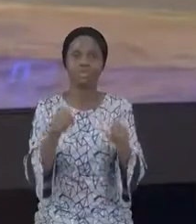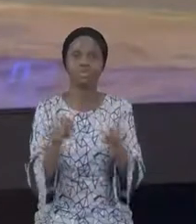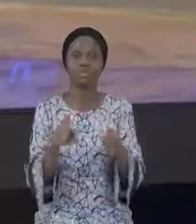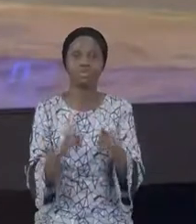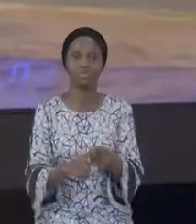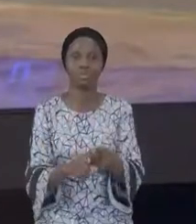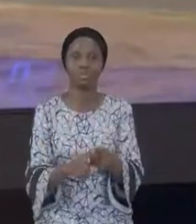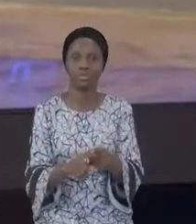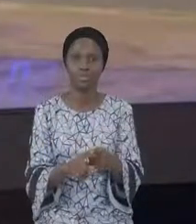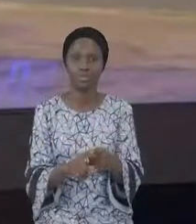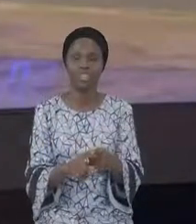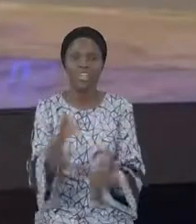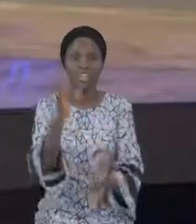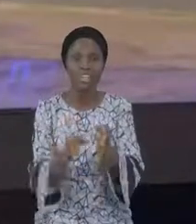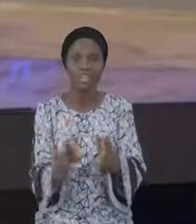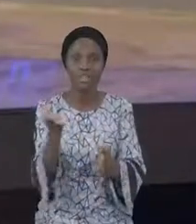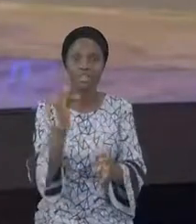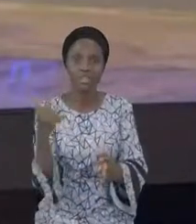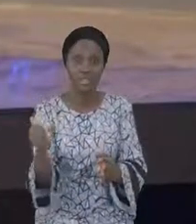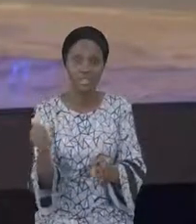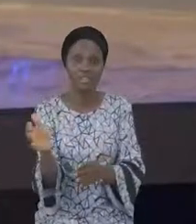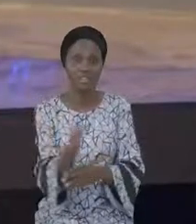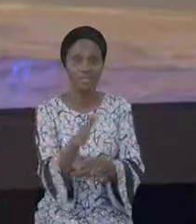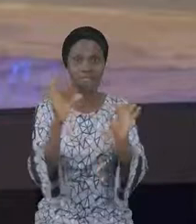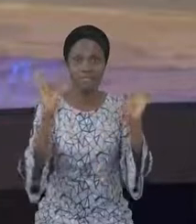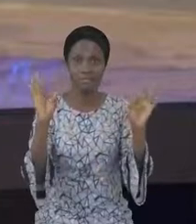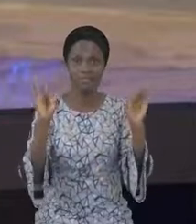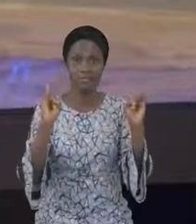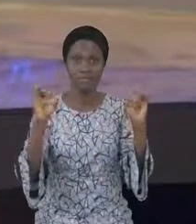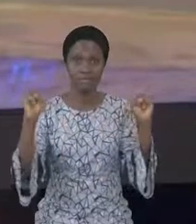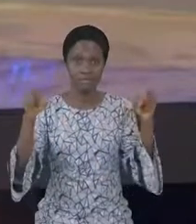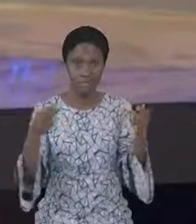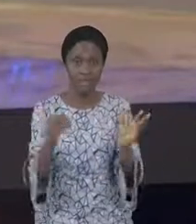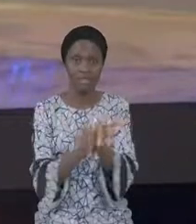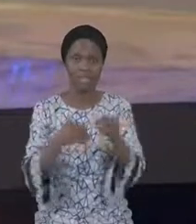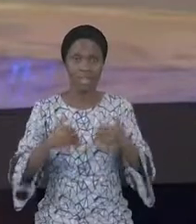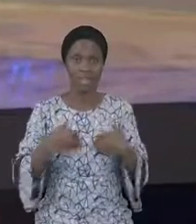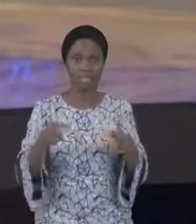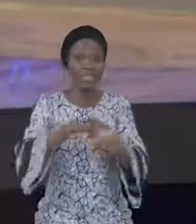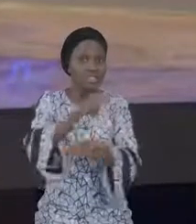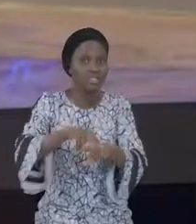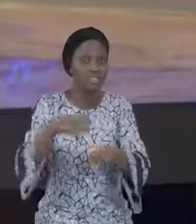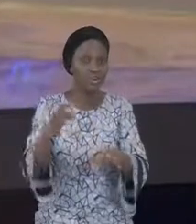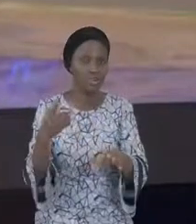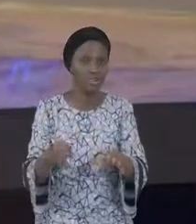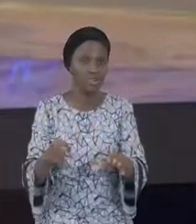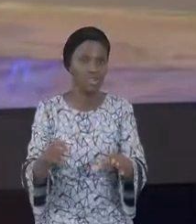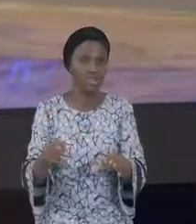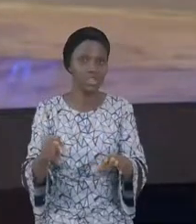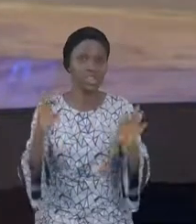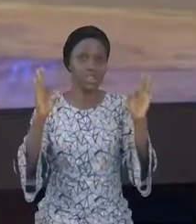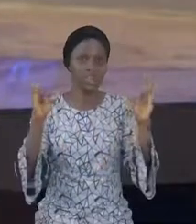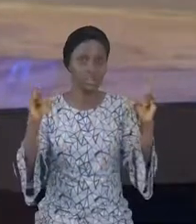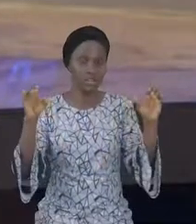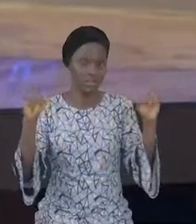mesure if there is de nager. Fish that s'il y a le poisson, il y a la nature d'un